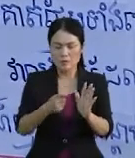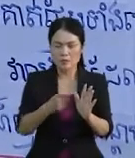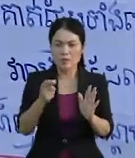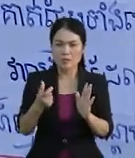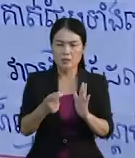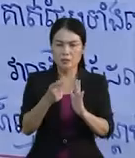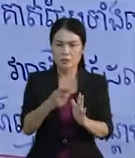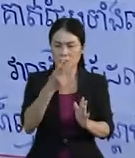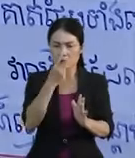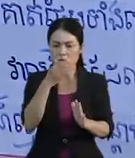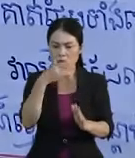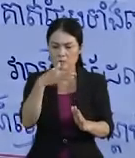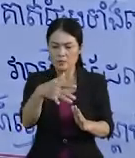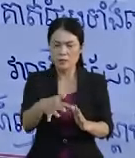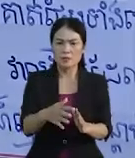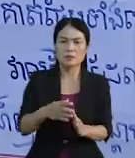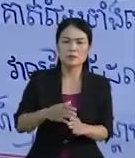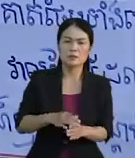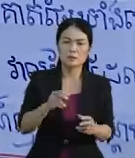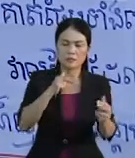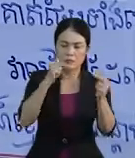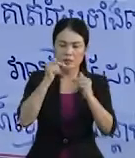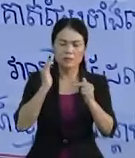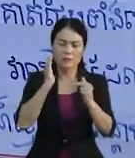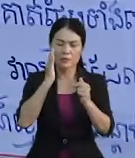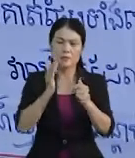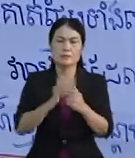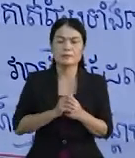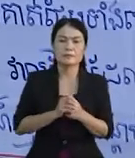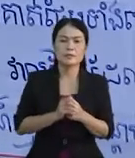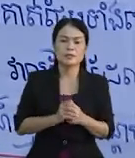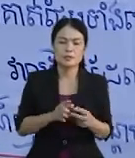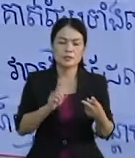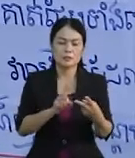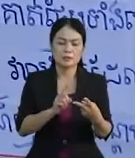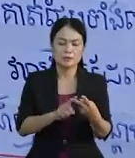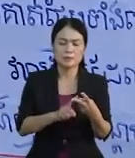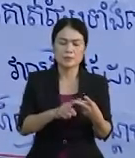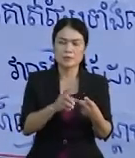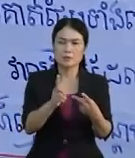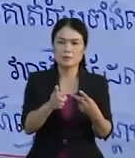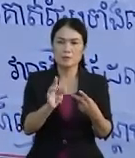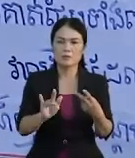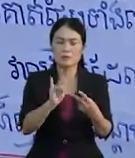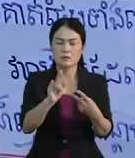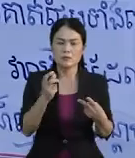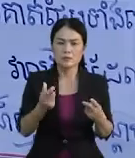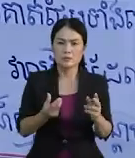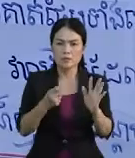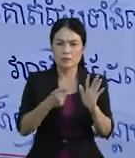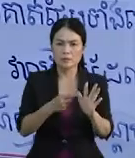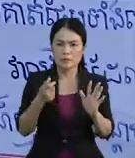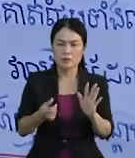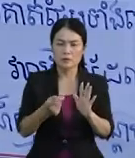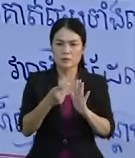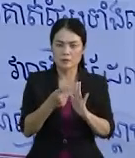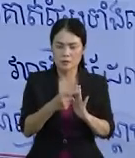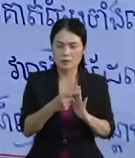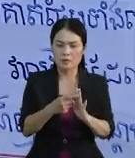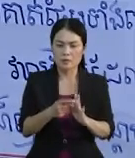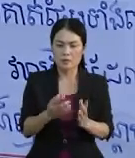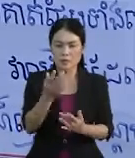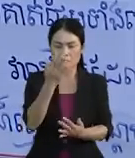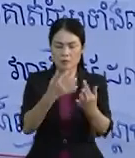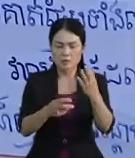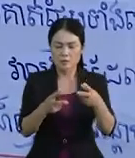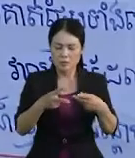ឈរសម្លឹងទៅសមុទ្រហើយមានទឹកមុខស្លេកស្លាំងទី2គាត់ប្រើថាដូឲ្យប្រញាប់យកកន្ទុយអស់